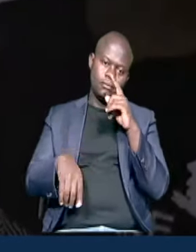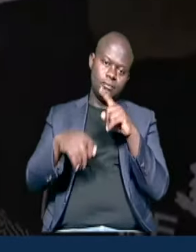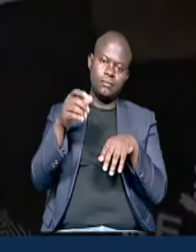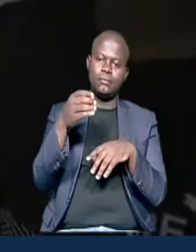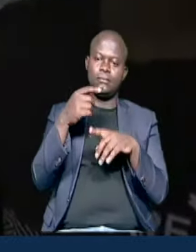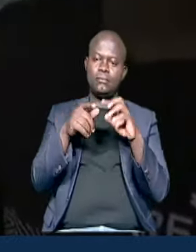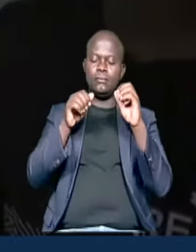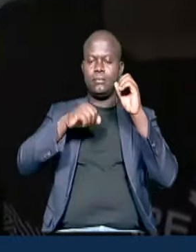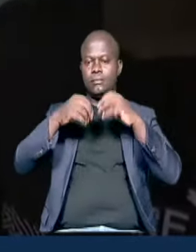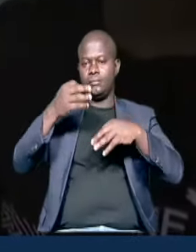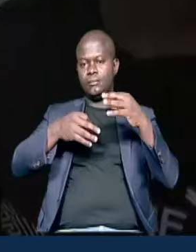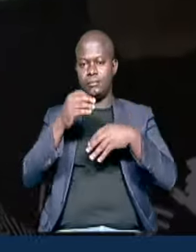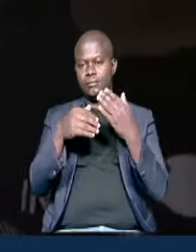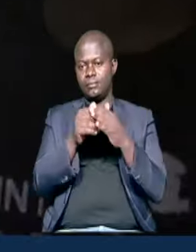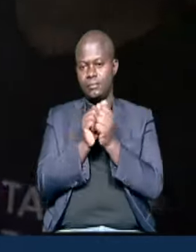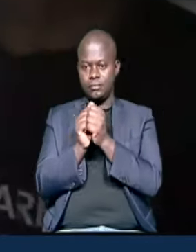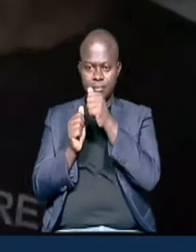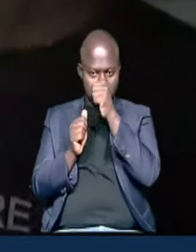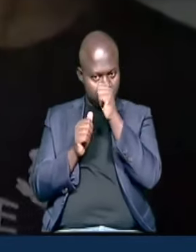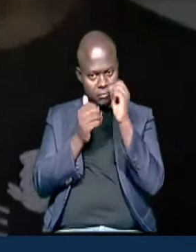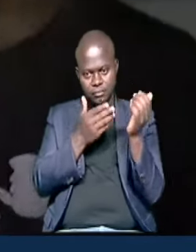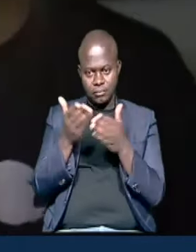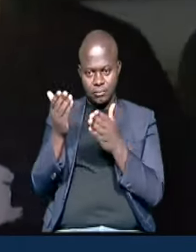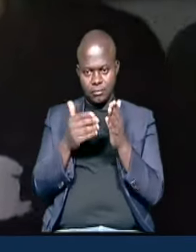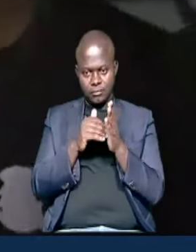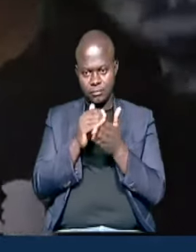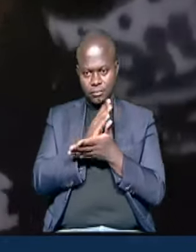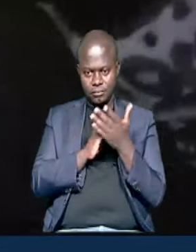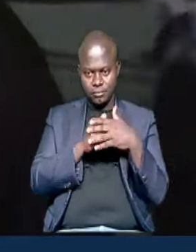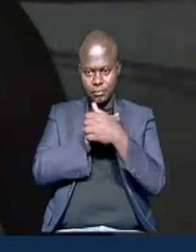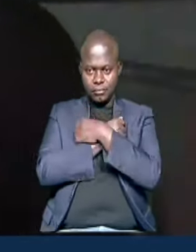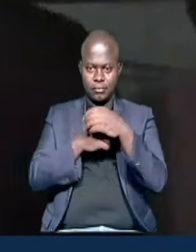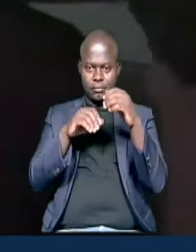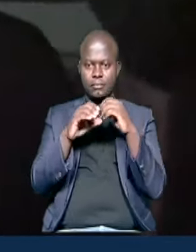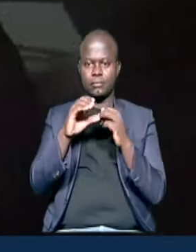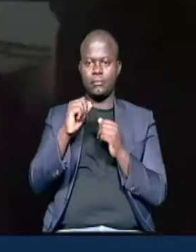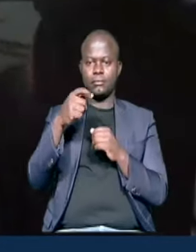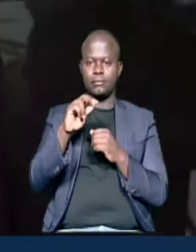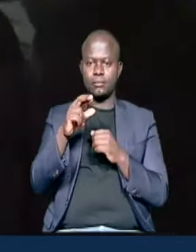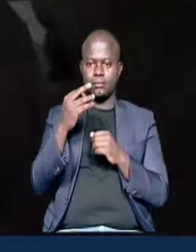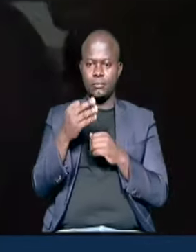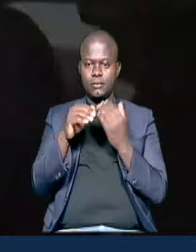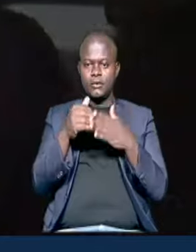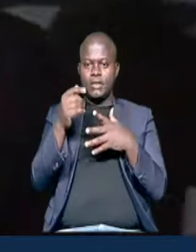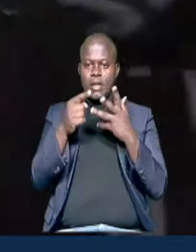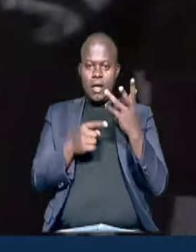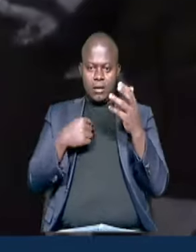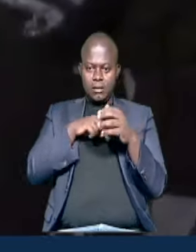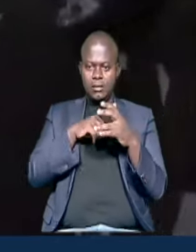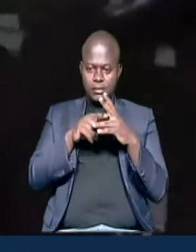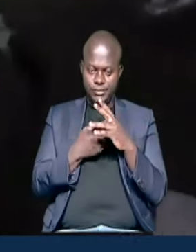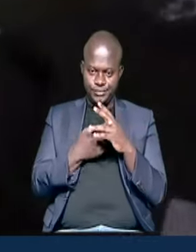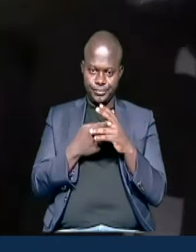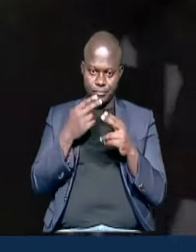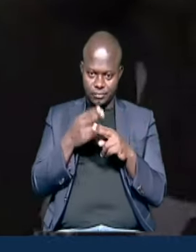ariko ababura nari babiri umwe abayigiza ngana reka nakire abamwe mu bakunzi b'ikipe ya APR Football Club ahangaha uratangira utwibwira amazina